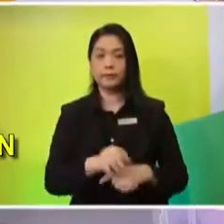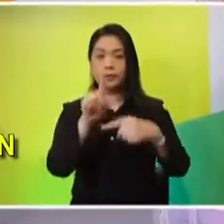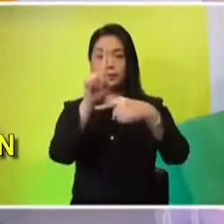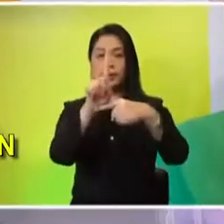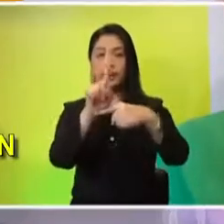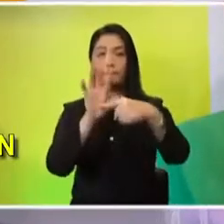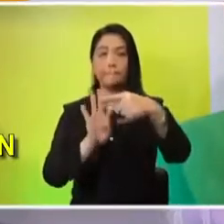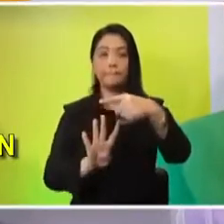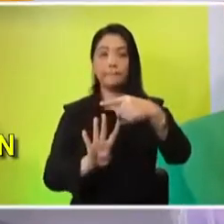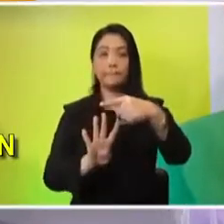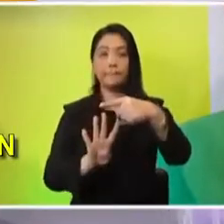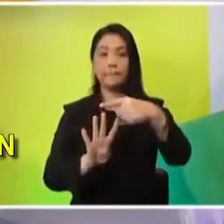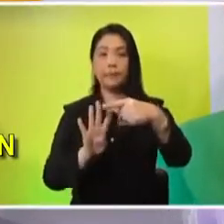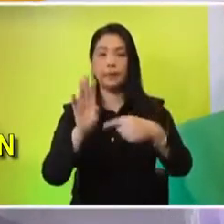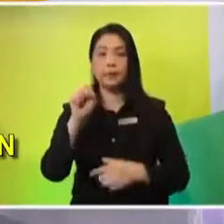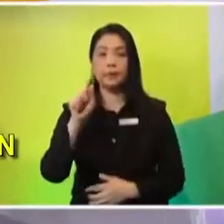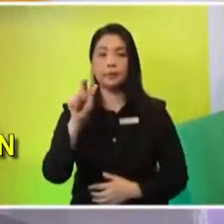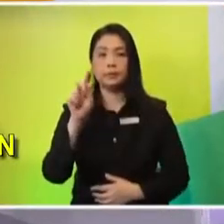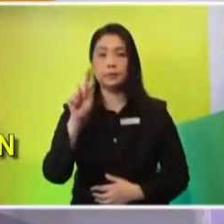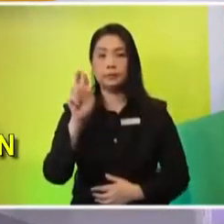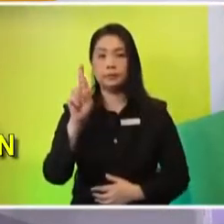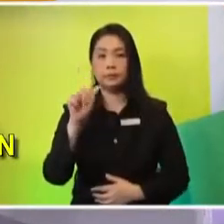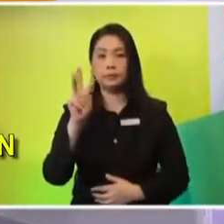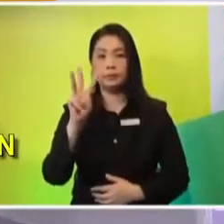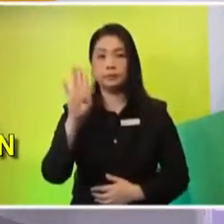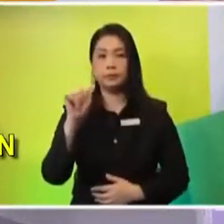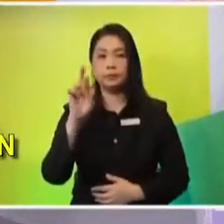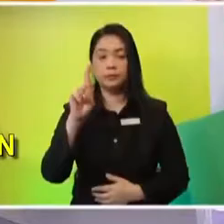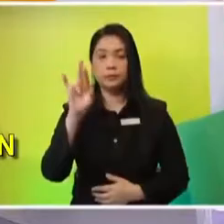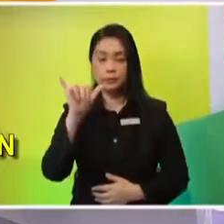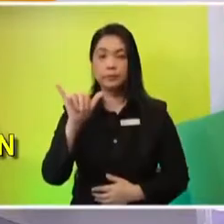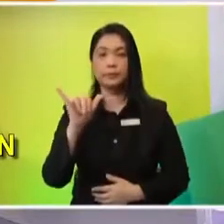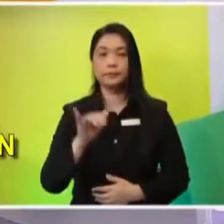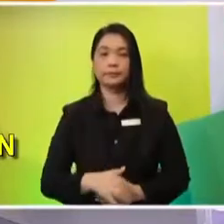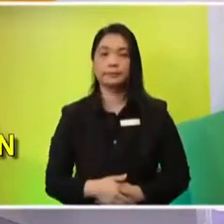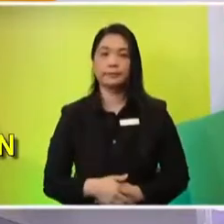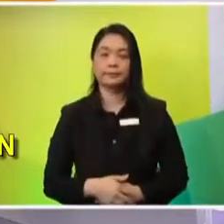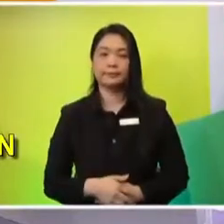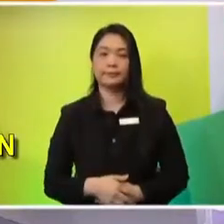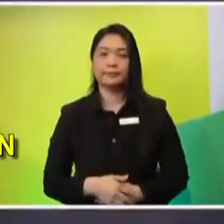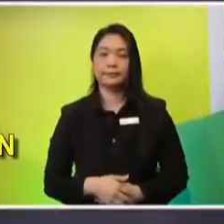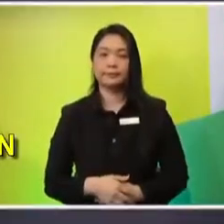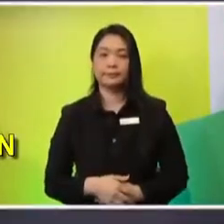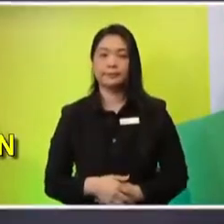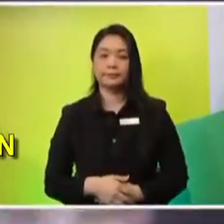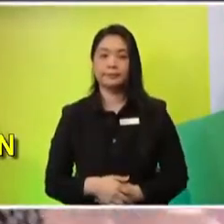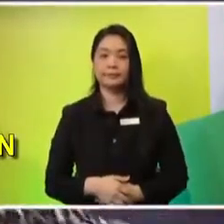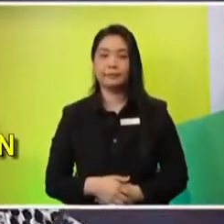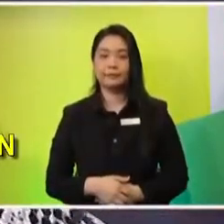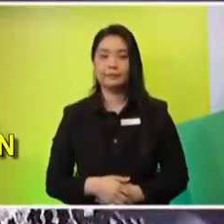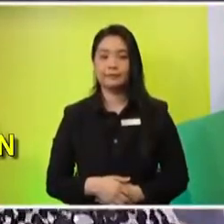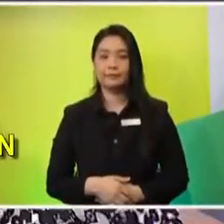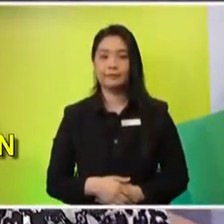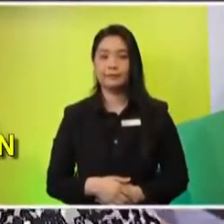perisa strawberry. Maksudnya kalau satu bahagian je lah kan cikgu? Ya, betul Mira. Okey. satu bahagian je